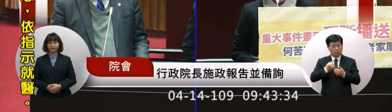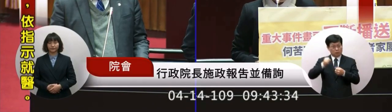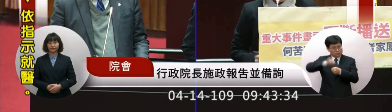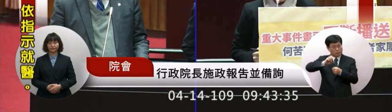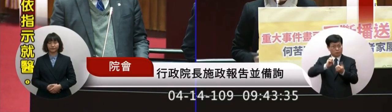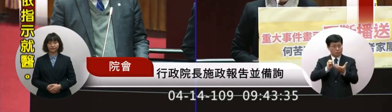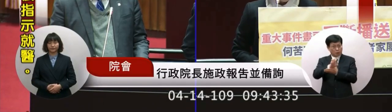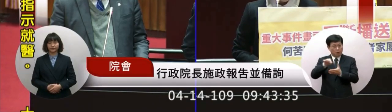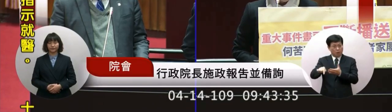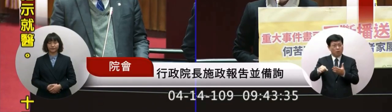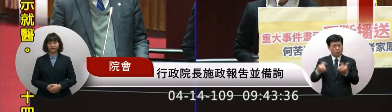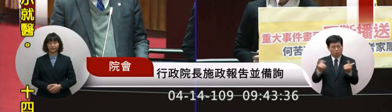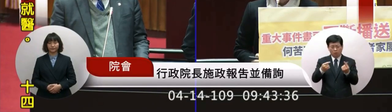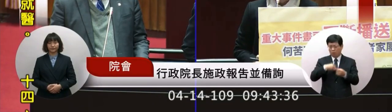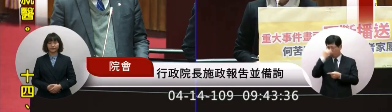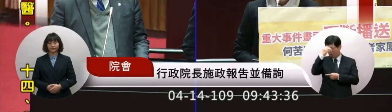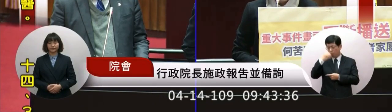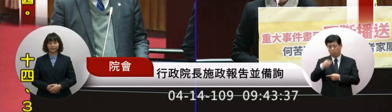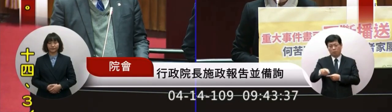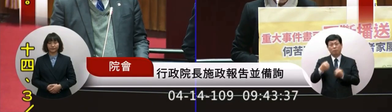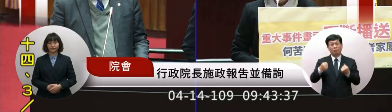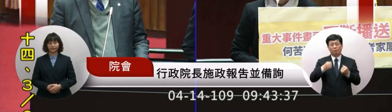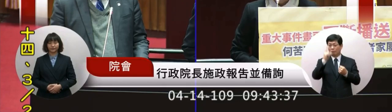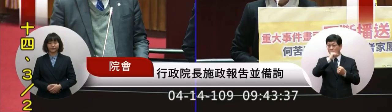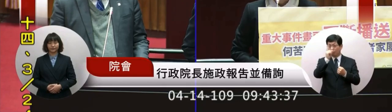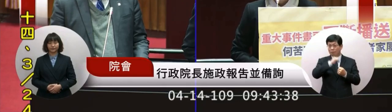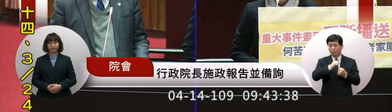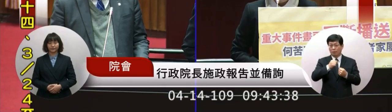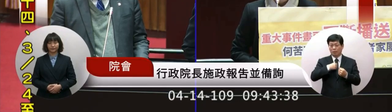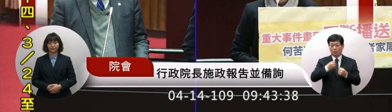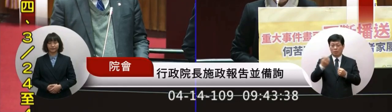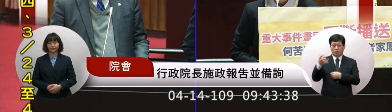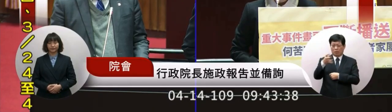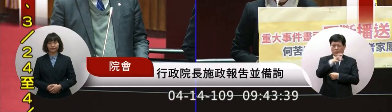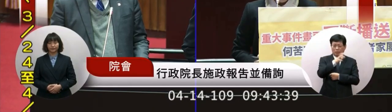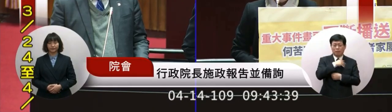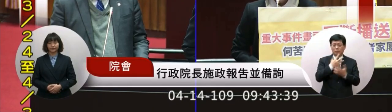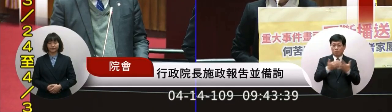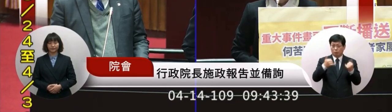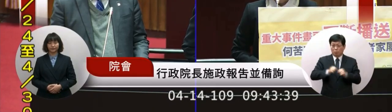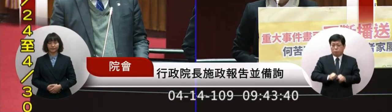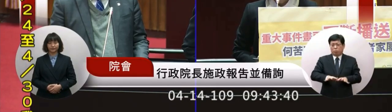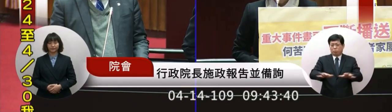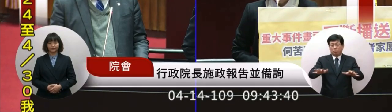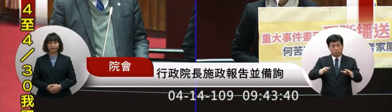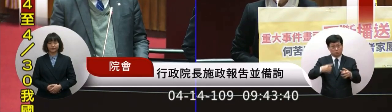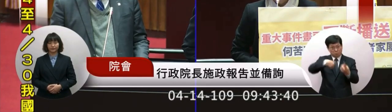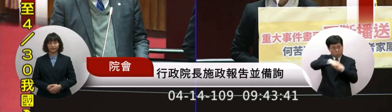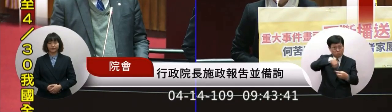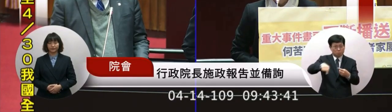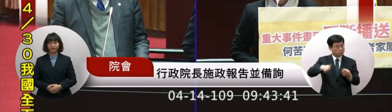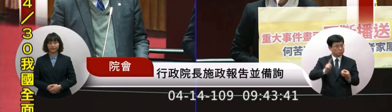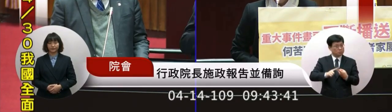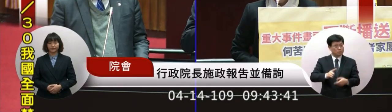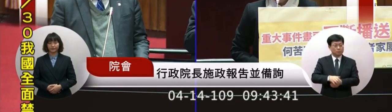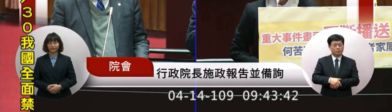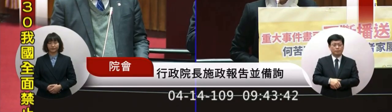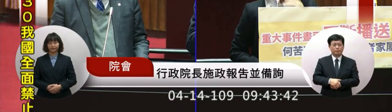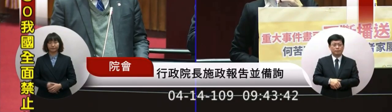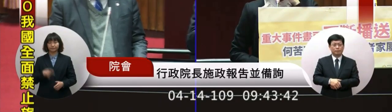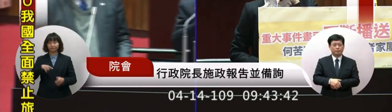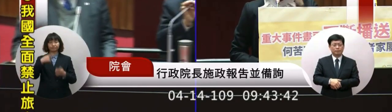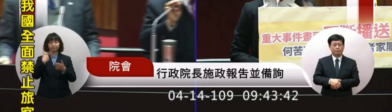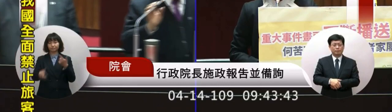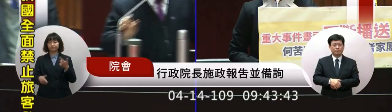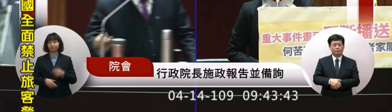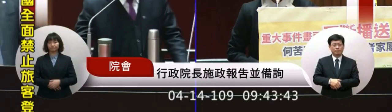来播送吗？院长认为说，这样子的画面在第一时间外流且不断的播送网络上的大量的转传，你觉得这样是恰当的吗？ 这